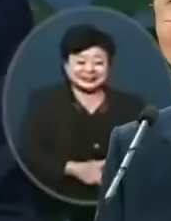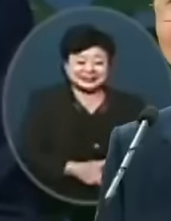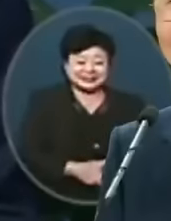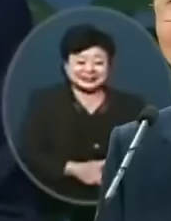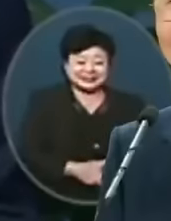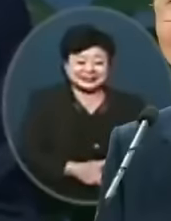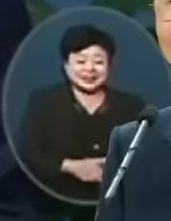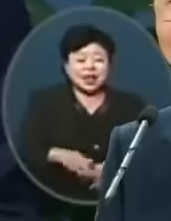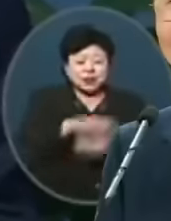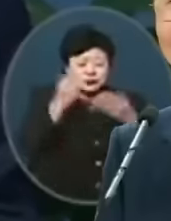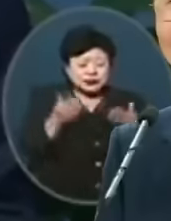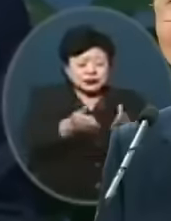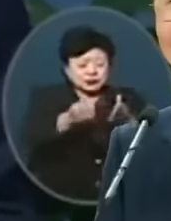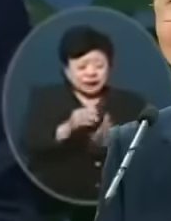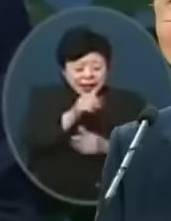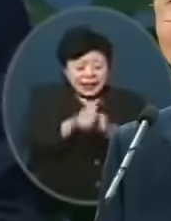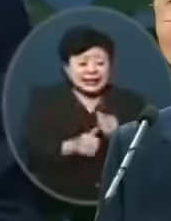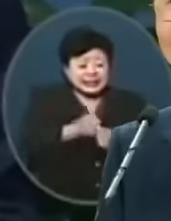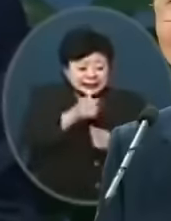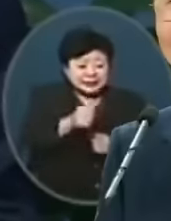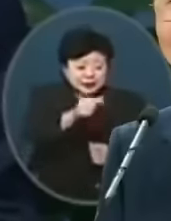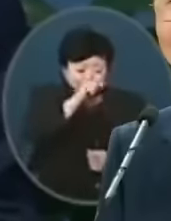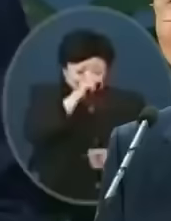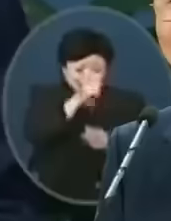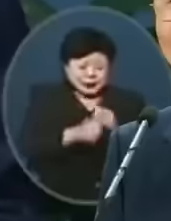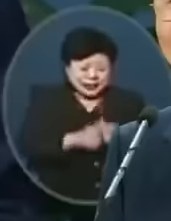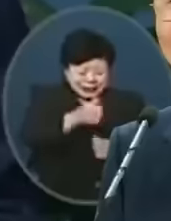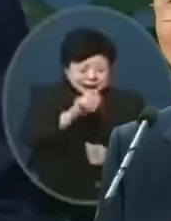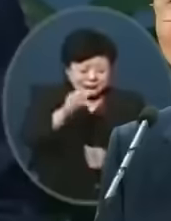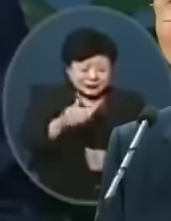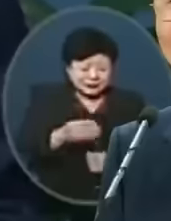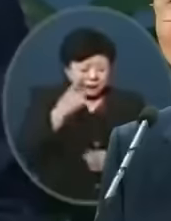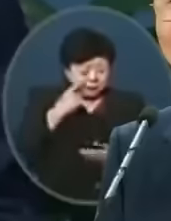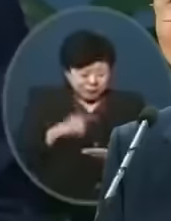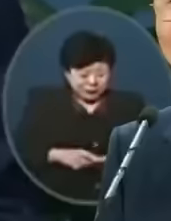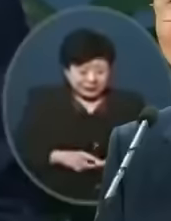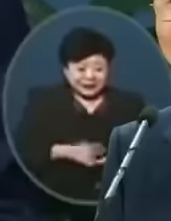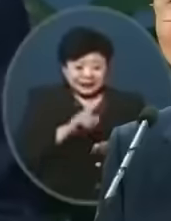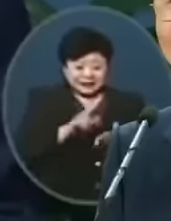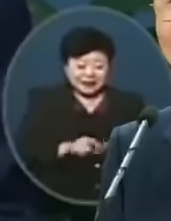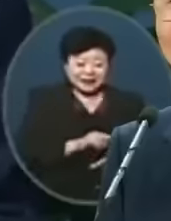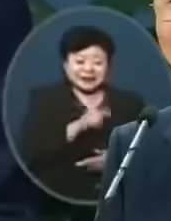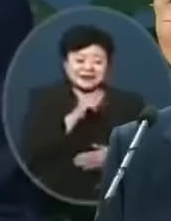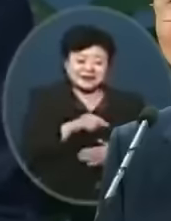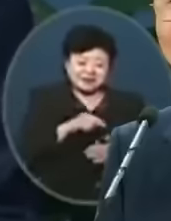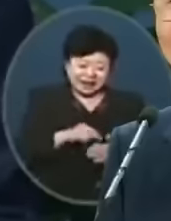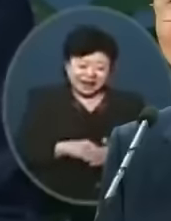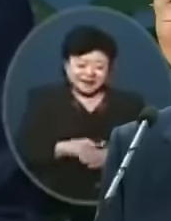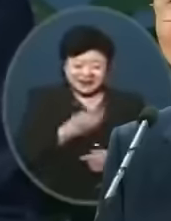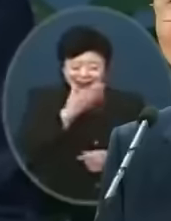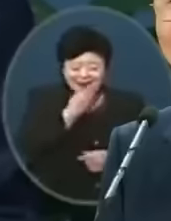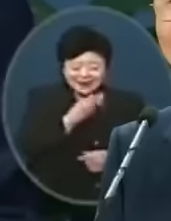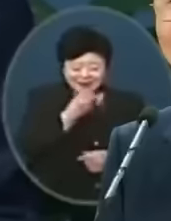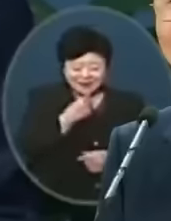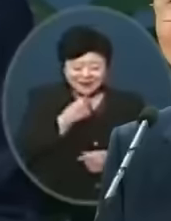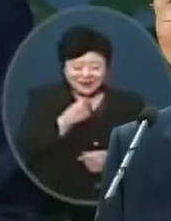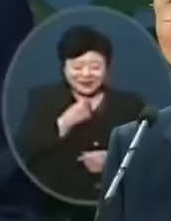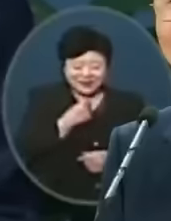여하간 이 모든 일을 통해서 하나님은 좋은 하나님이시라는 것을 발견할 때 우리는 마음에 행복해지는